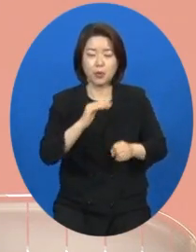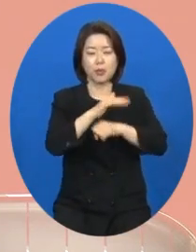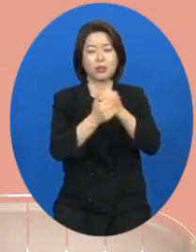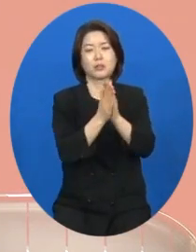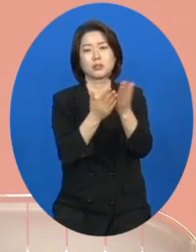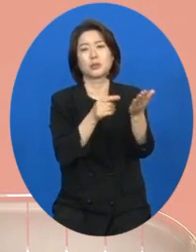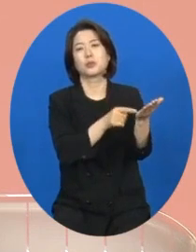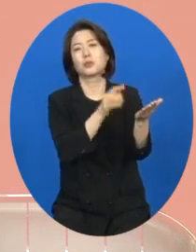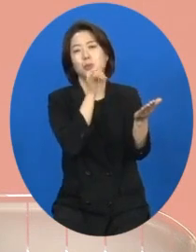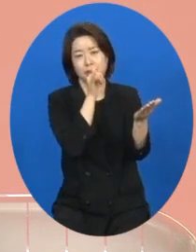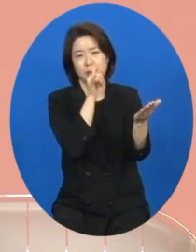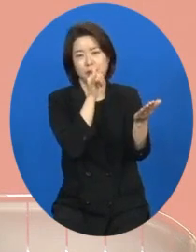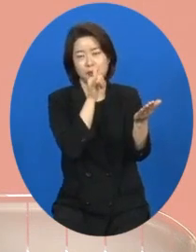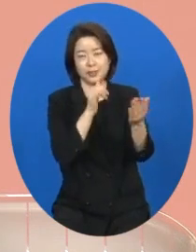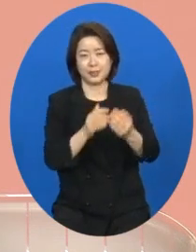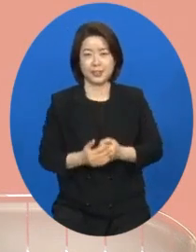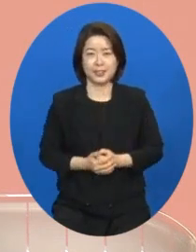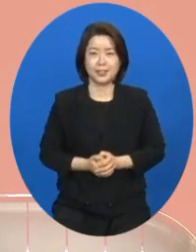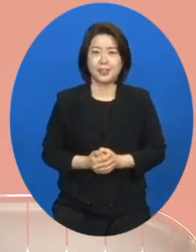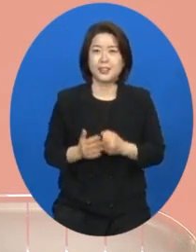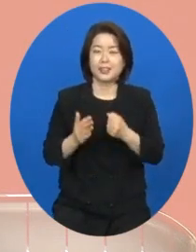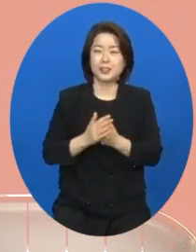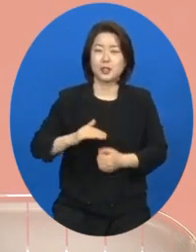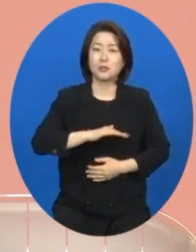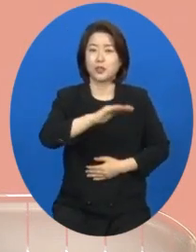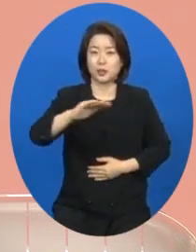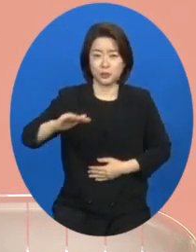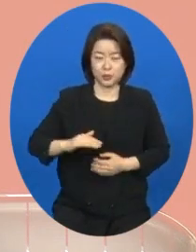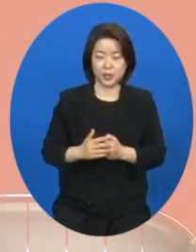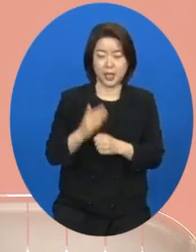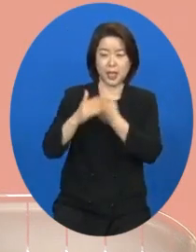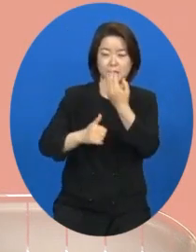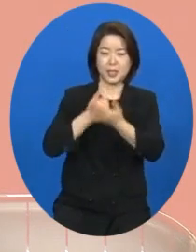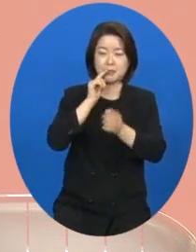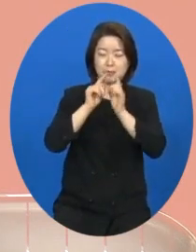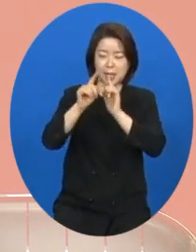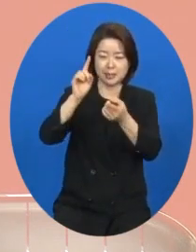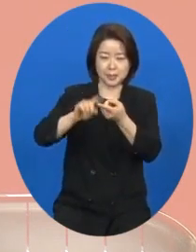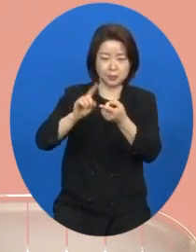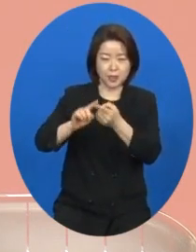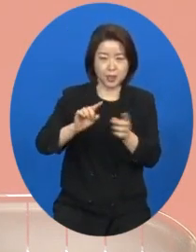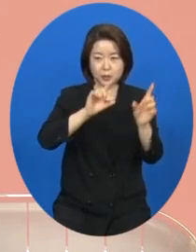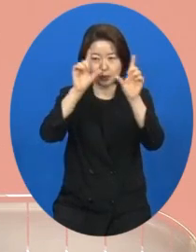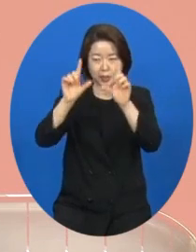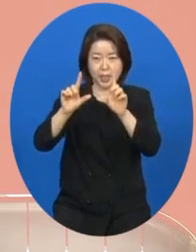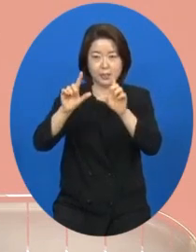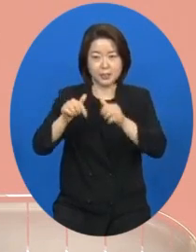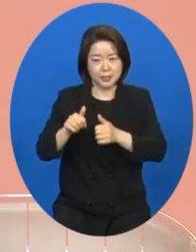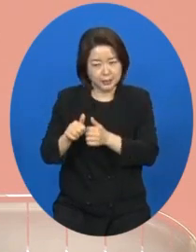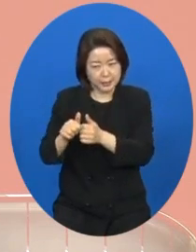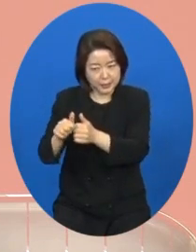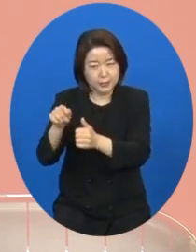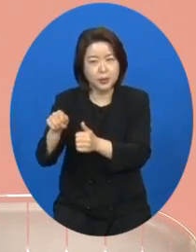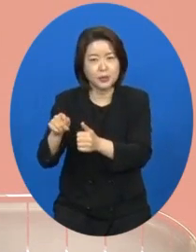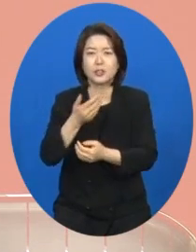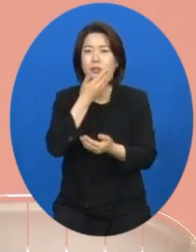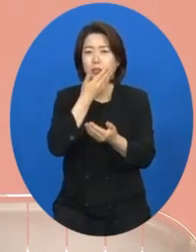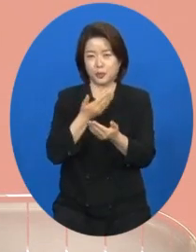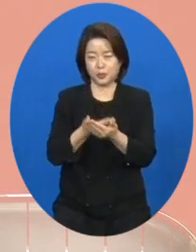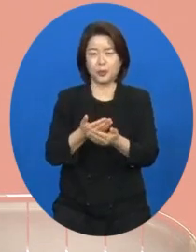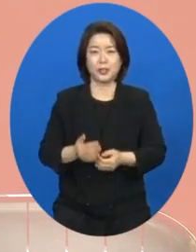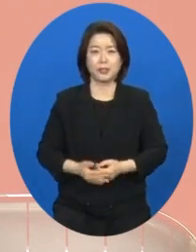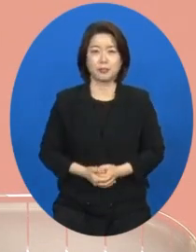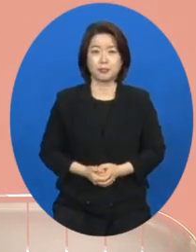있습니다. 그러니까 우리가 하나님의 말씀대로 사는 것이 대단히 중요해요. 여러분에게